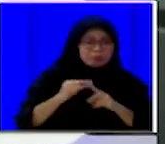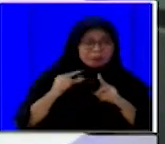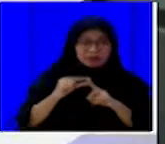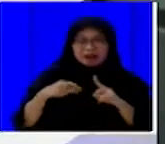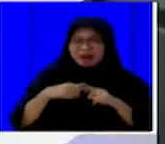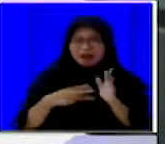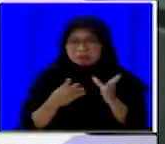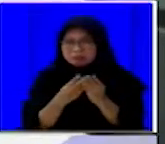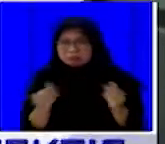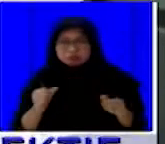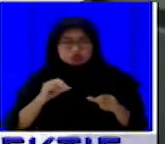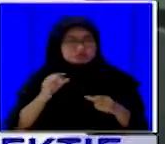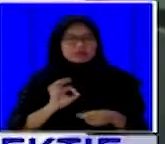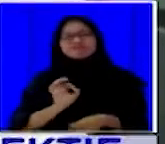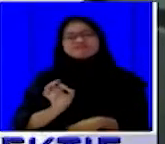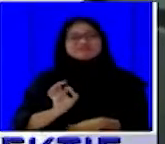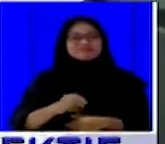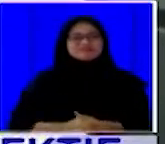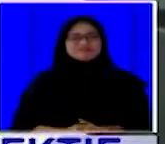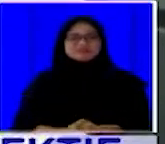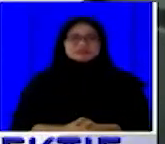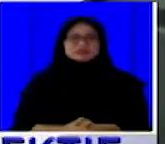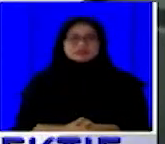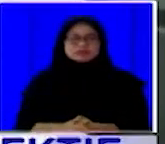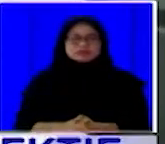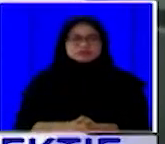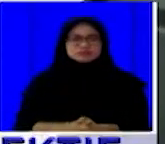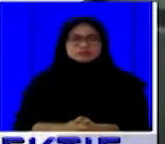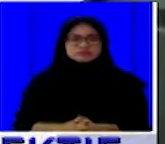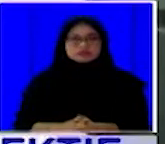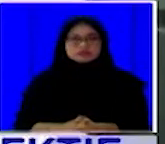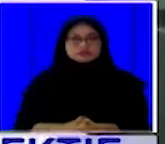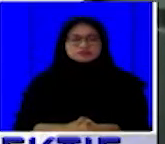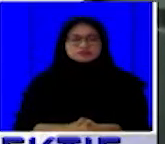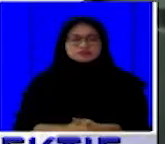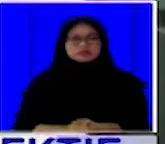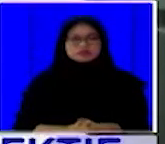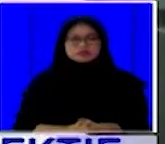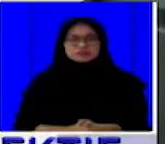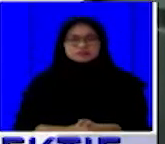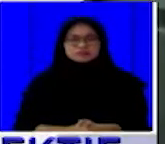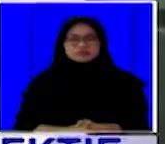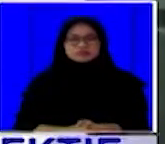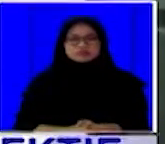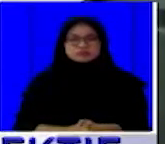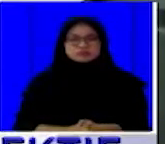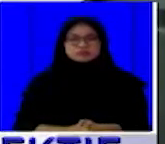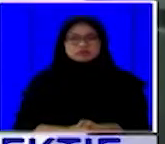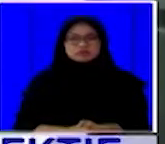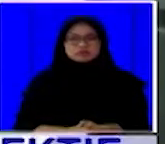Kebijakan ini sebetulnya kalaupun mau dilakukan ya di katakanlah di Mei